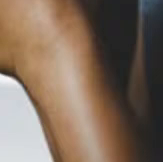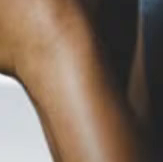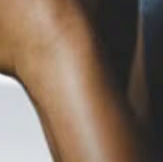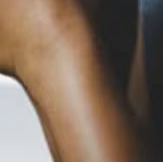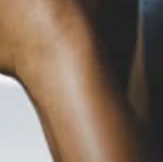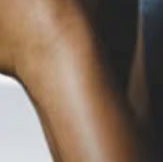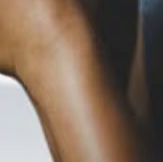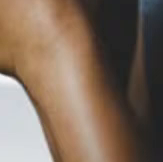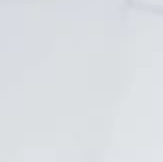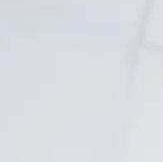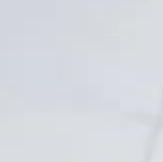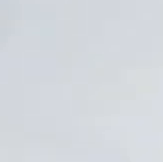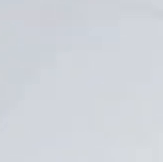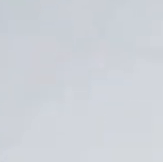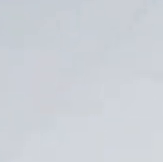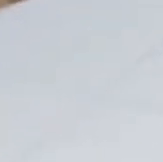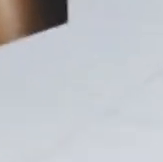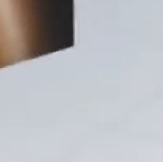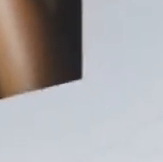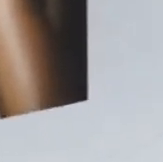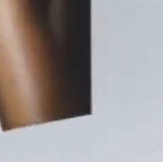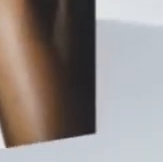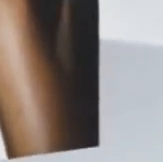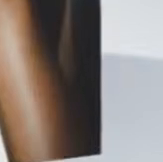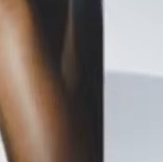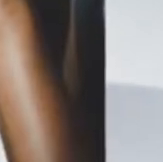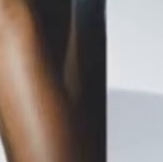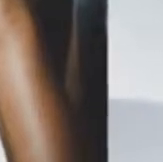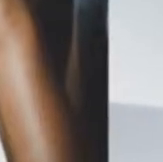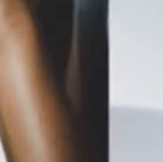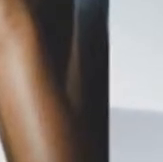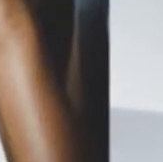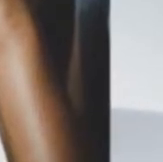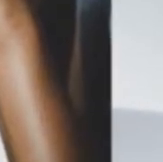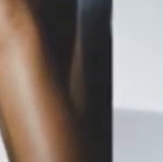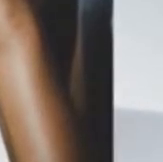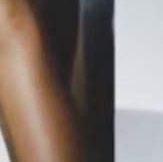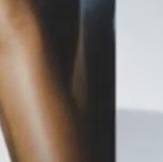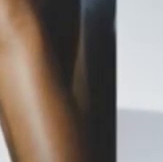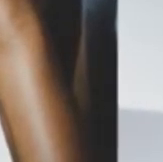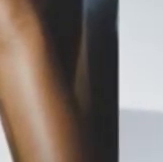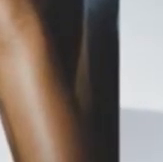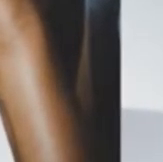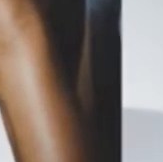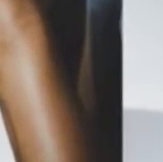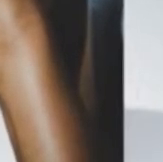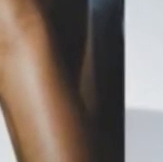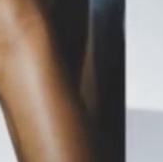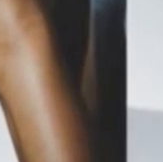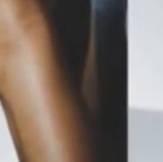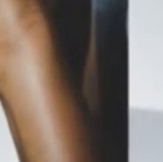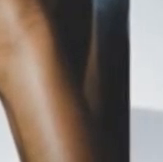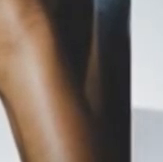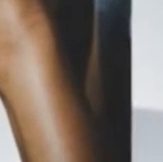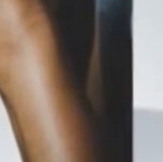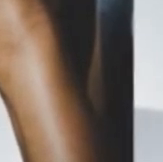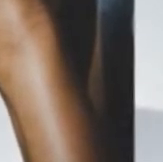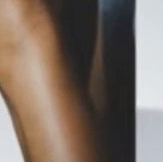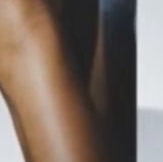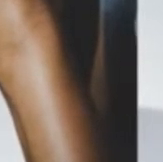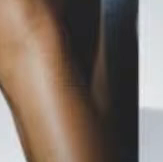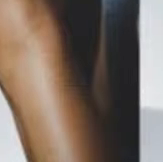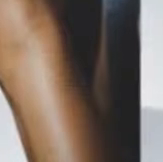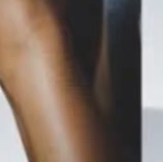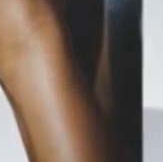wakiwa Waislamu. Katika kifungu cha 32 cha katiba, kinahakikisha uhuru wa dini na kwamba hakuna Mkenya